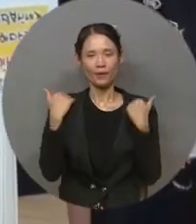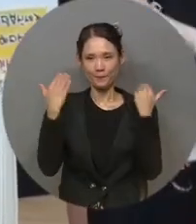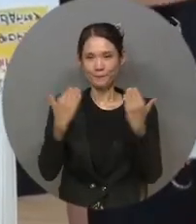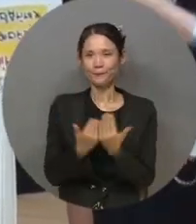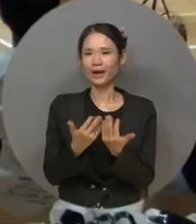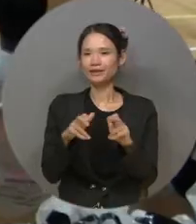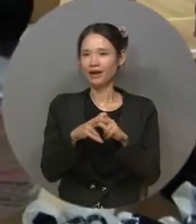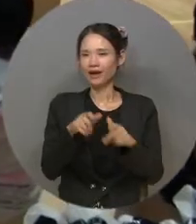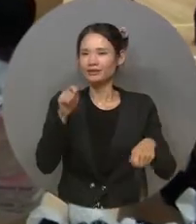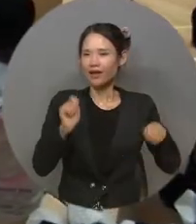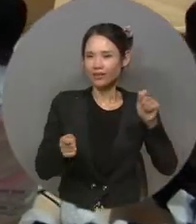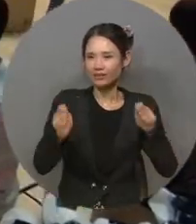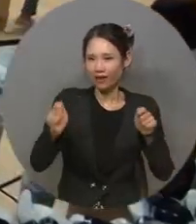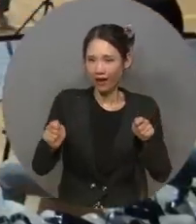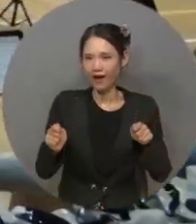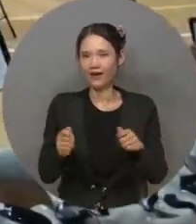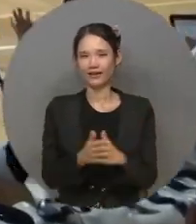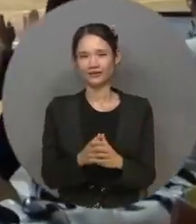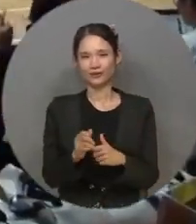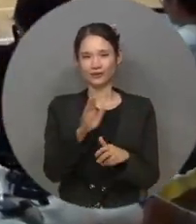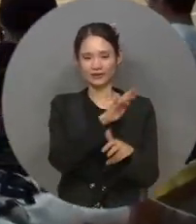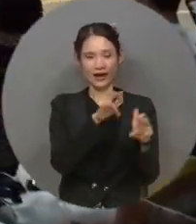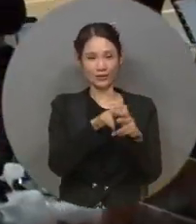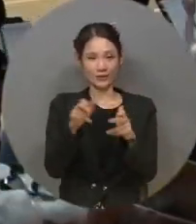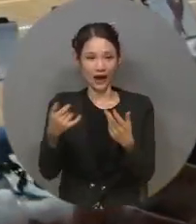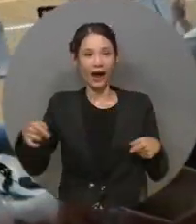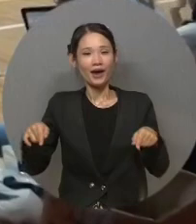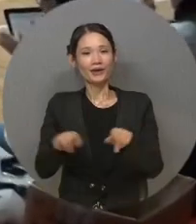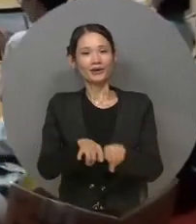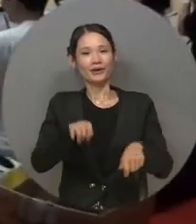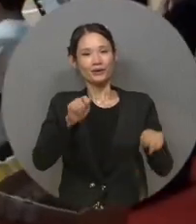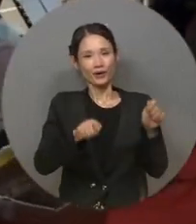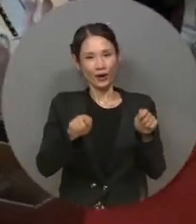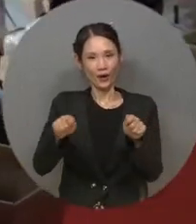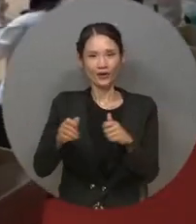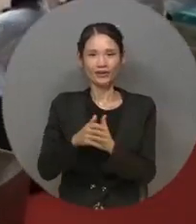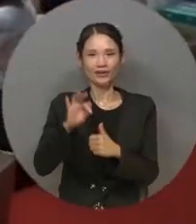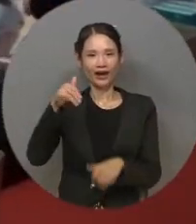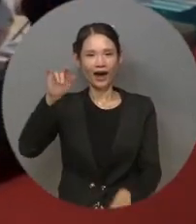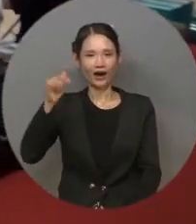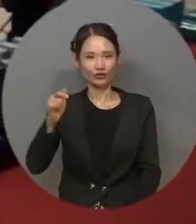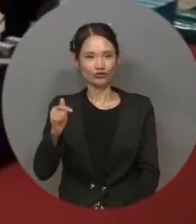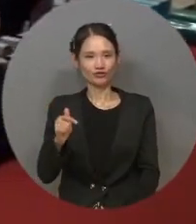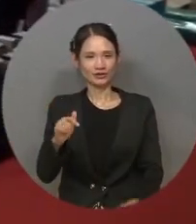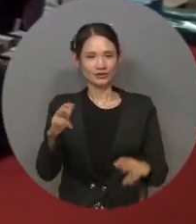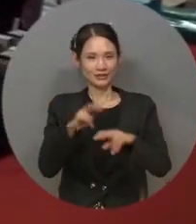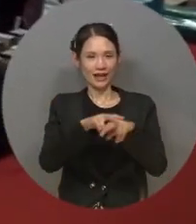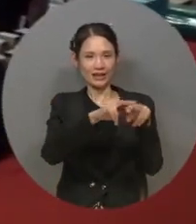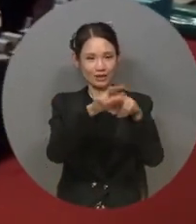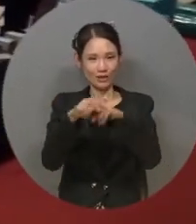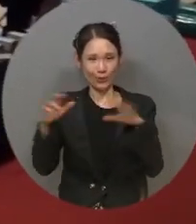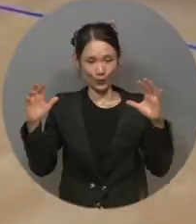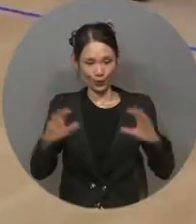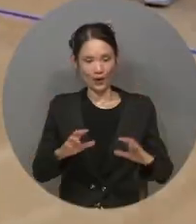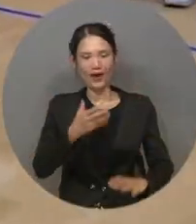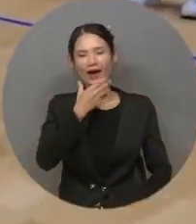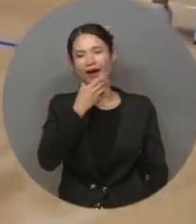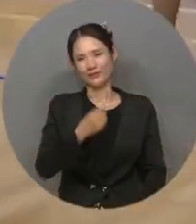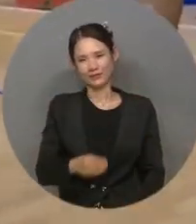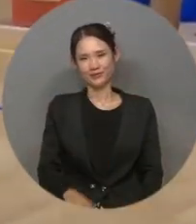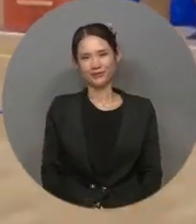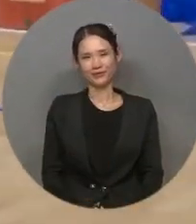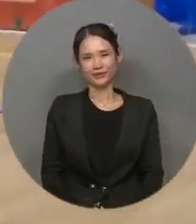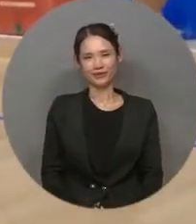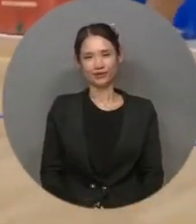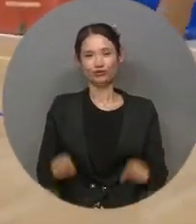신나는 난타 공연, 장애인, 비장애인이 함께 연주하는 카운 연주로 자리에 모인 시민들은 행복합니다.